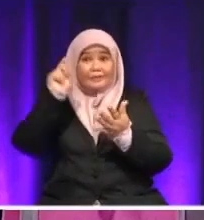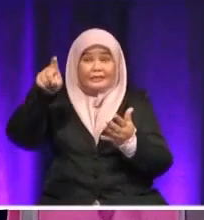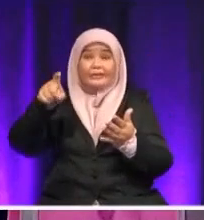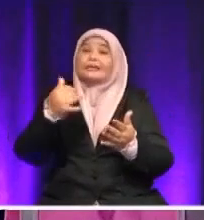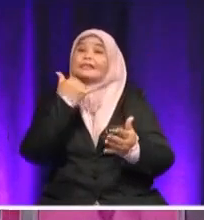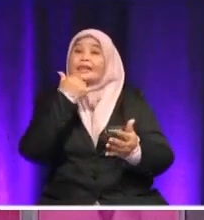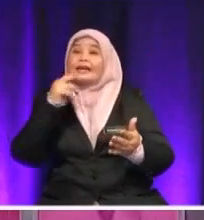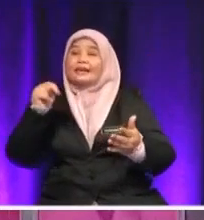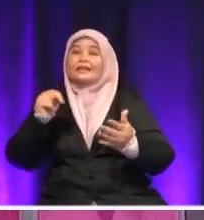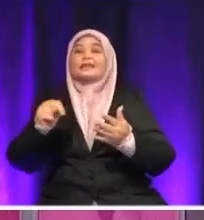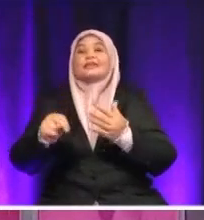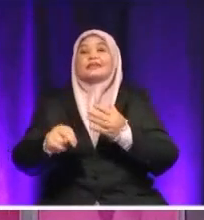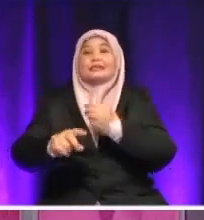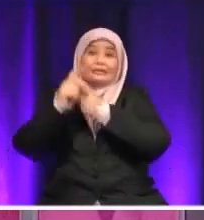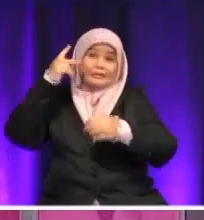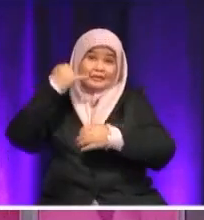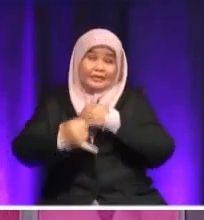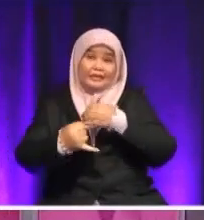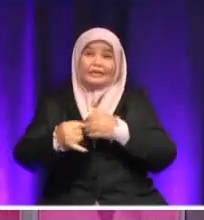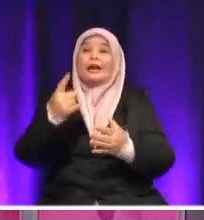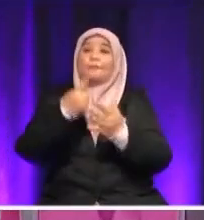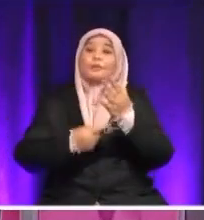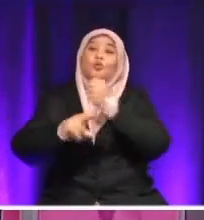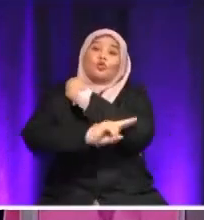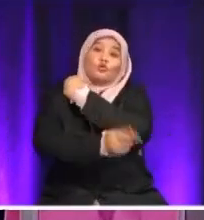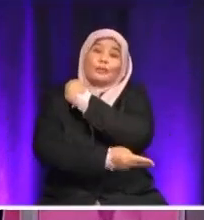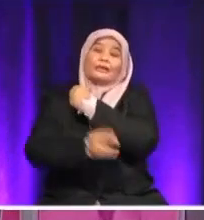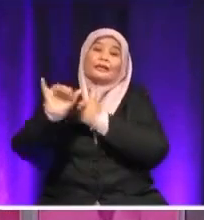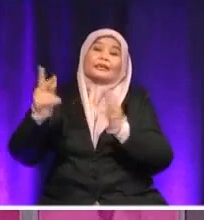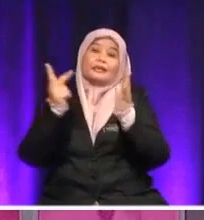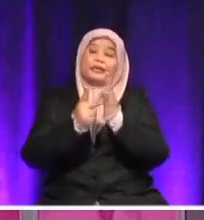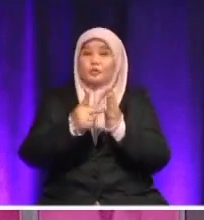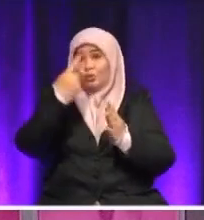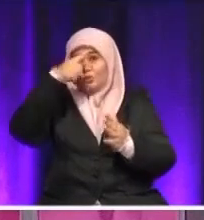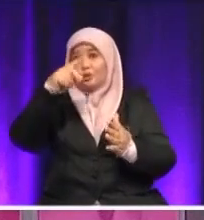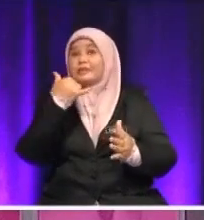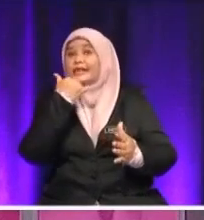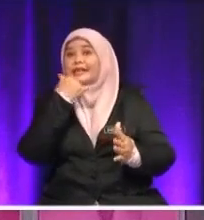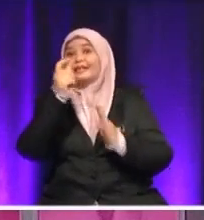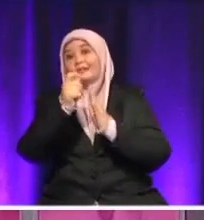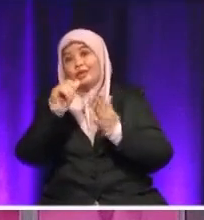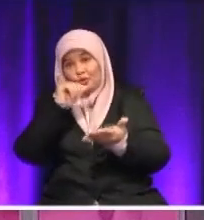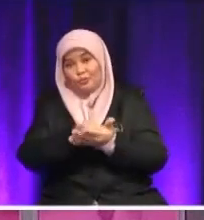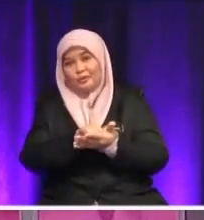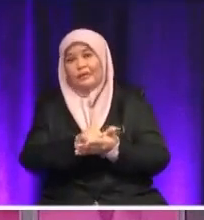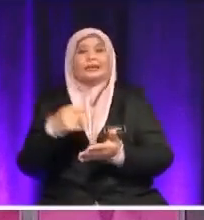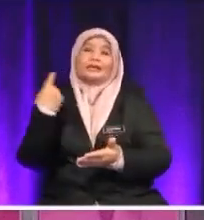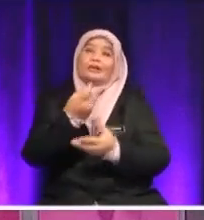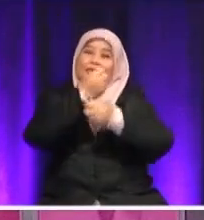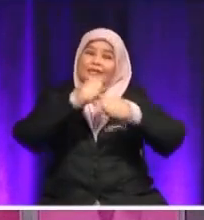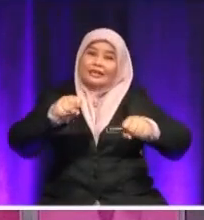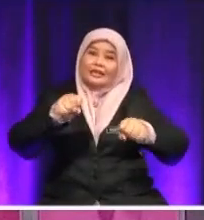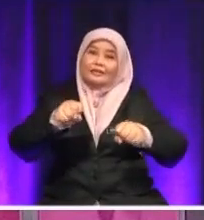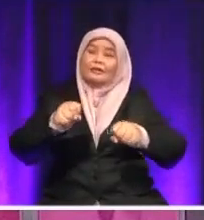kesalahan jenayah dan apa hukuman yang dikenakan bagi kesalahan-kesalahan tersebut. Jadi, kita dah sediakan